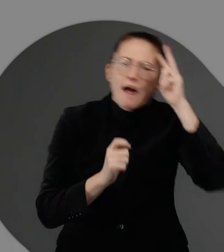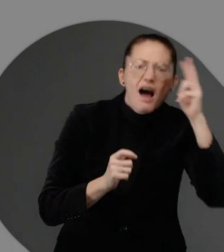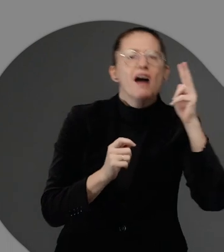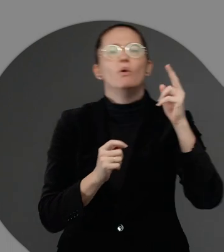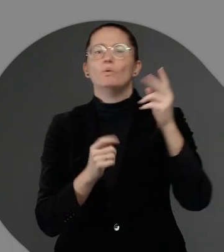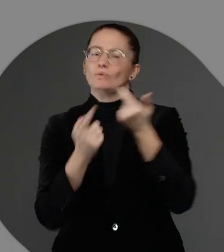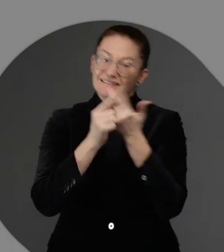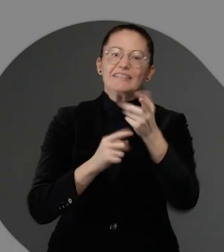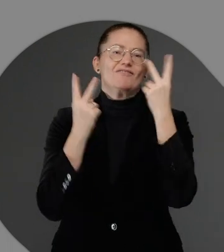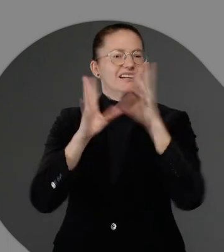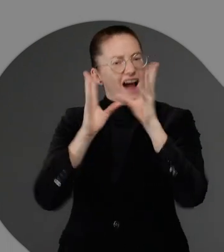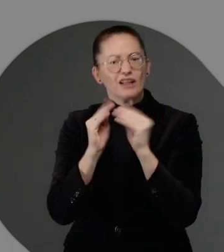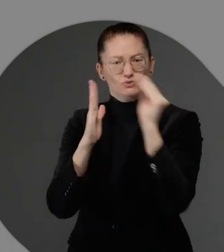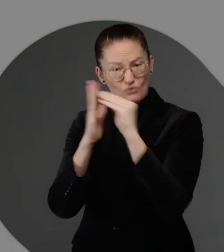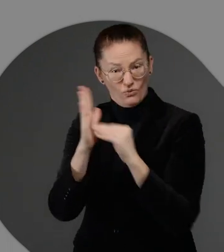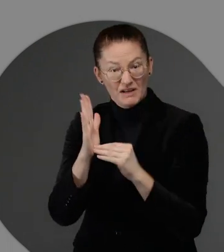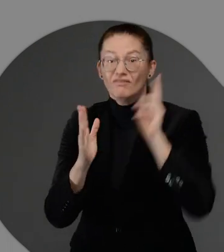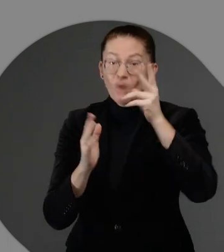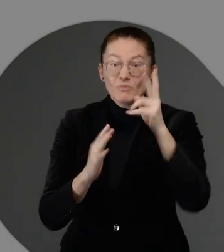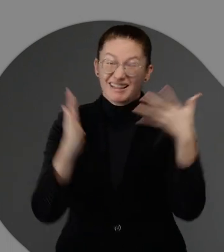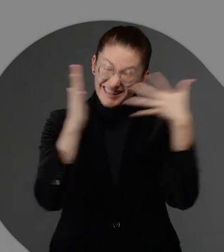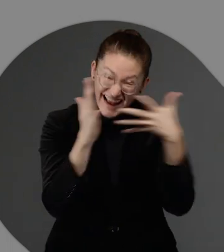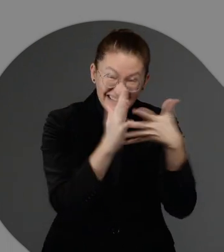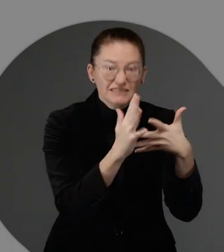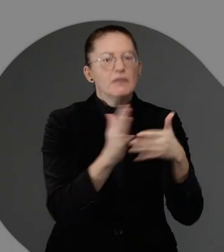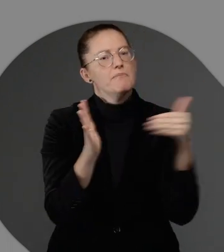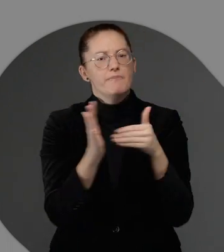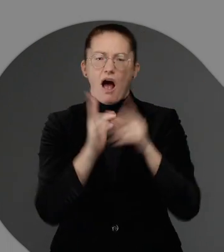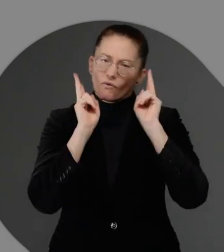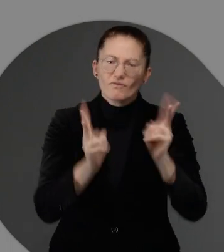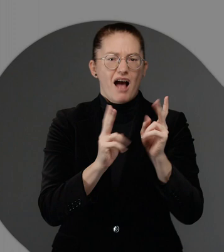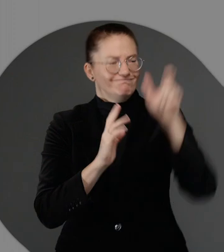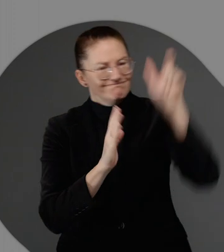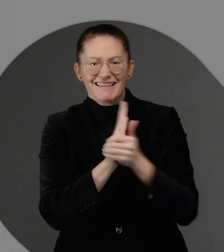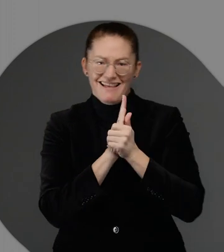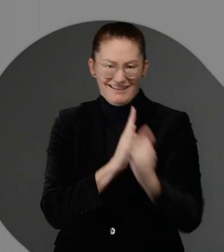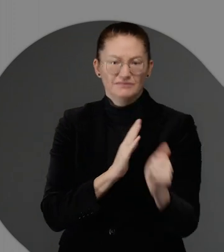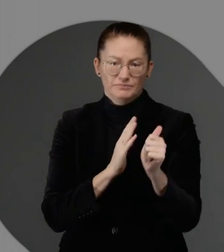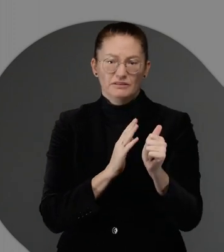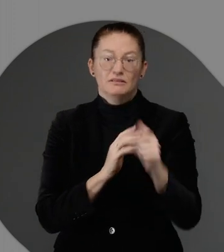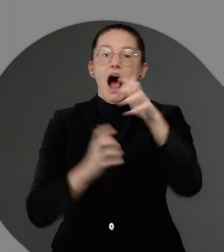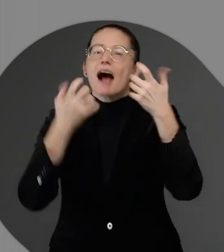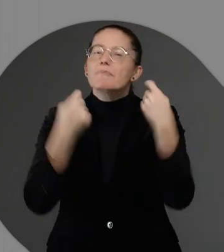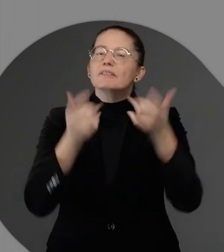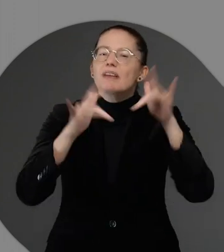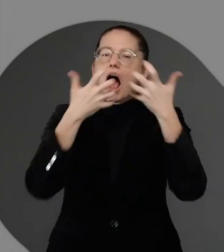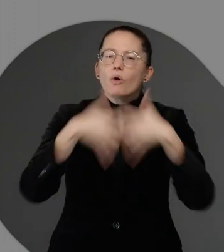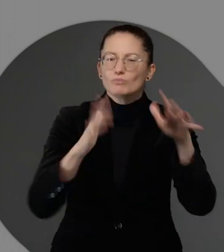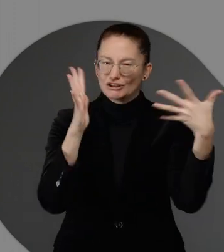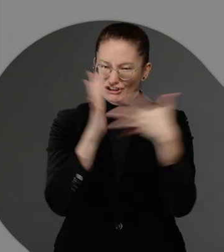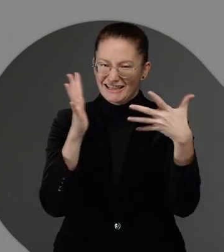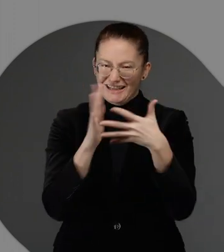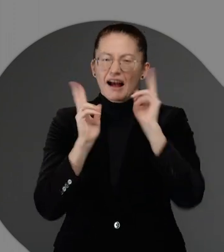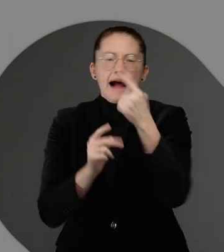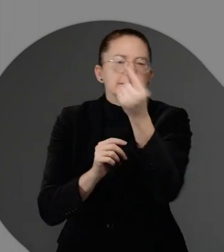entsprechend dokumentieren. Testen erfordert Expertise. Mit automatisierten Accessibility-Tests können Sie nur einen Bruchteil an